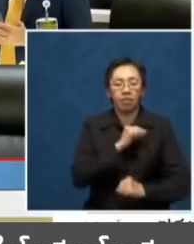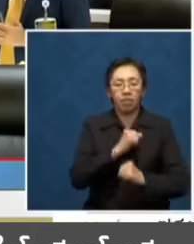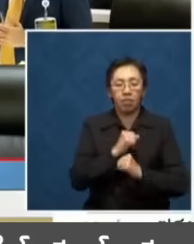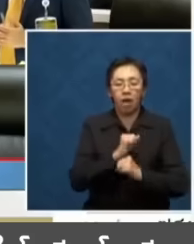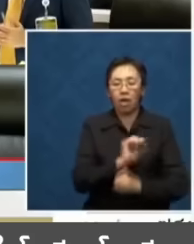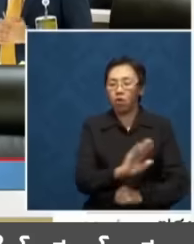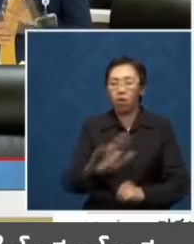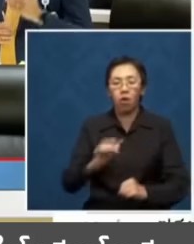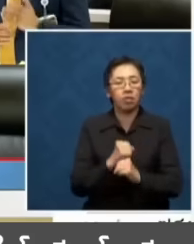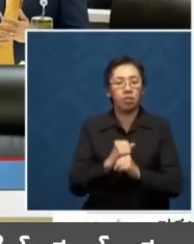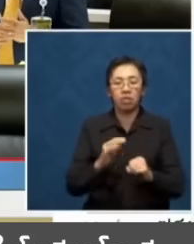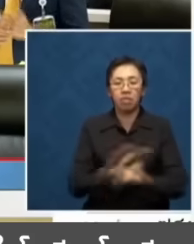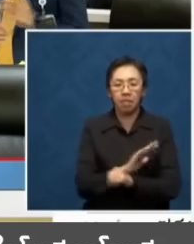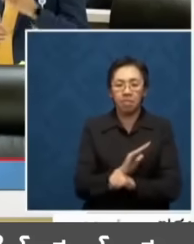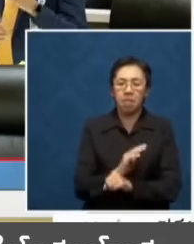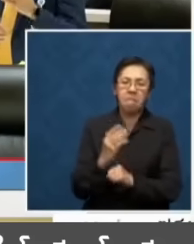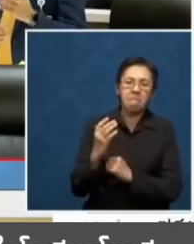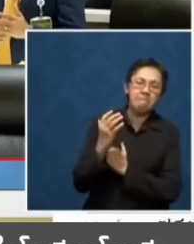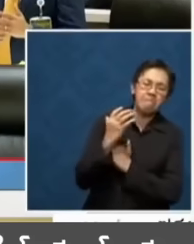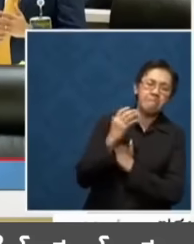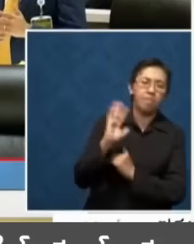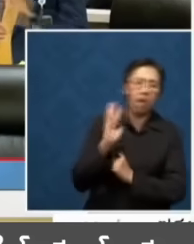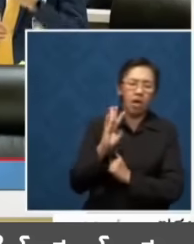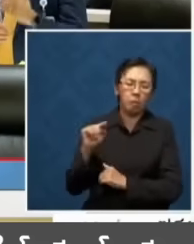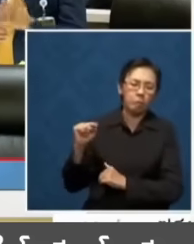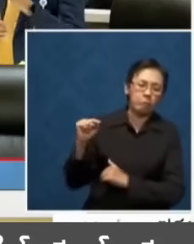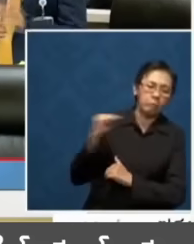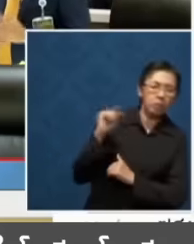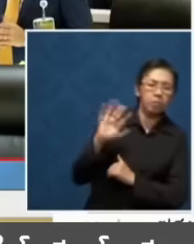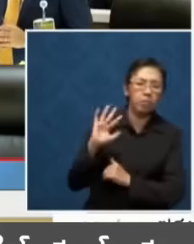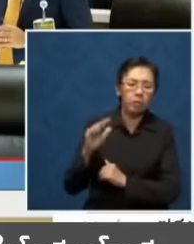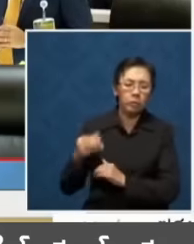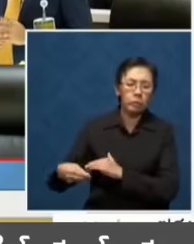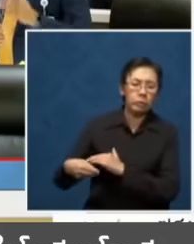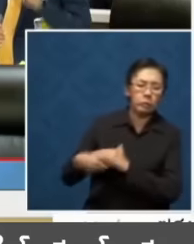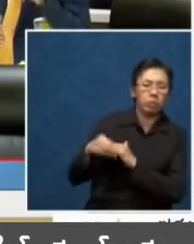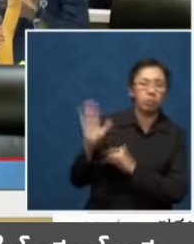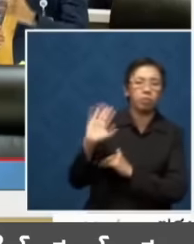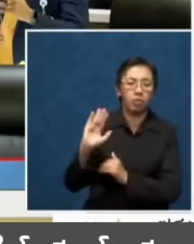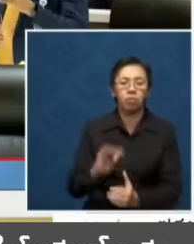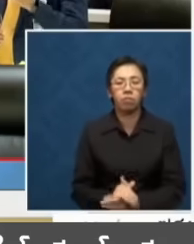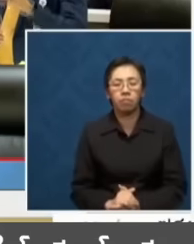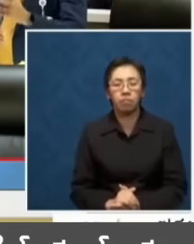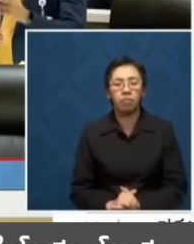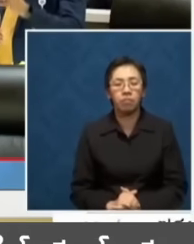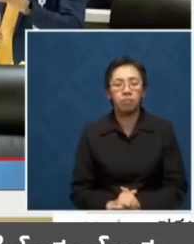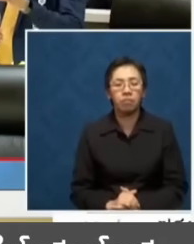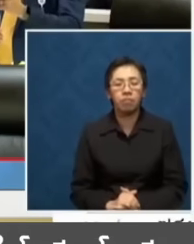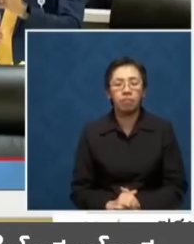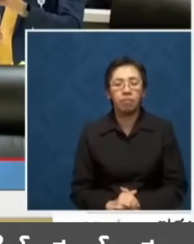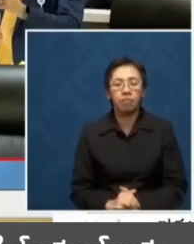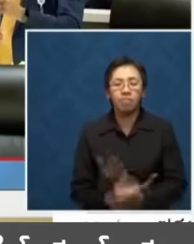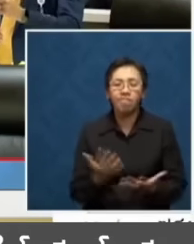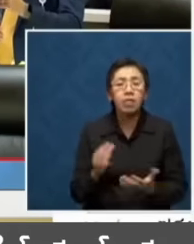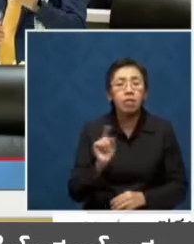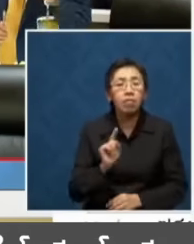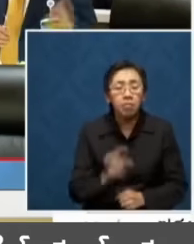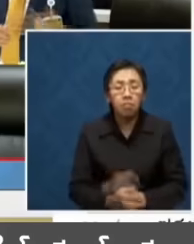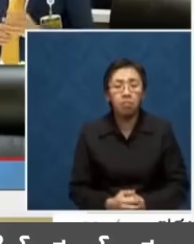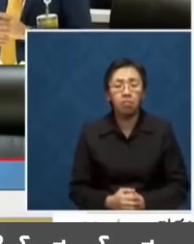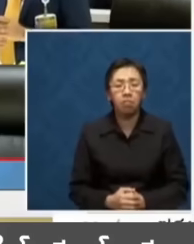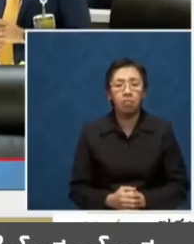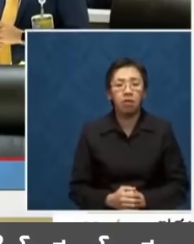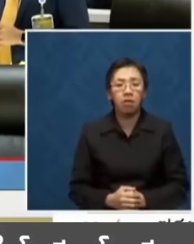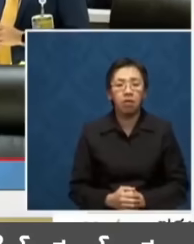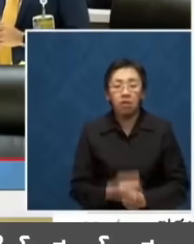มบูรณ์ไม่ถูกกดทับไม่ถูกบูลลี่ไม่ถูกอามิสินจ้างและไม่ถูกกระทําการตามหลัง